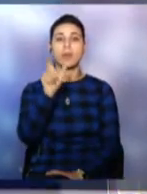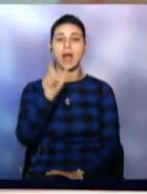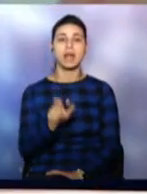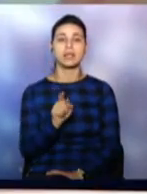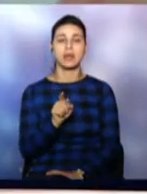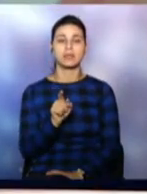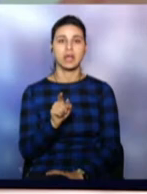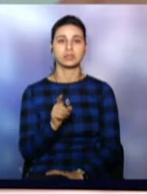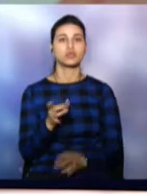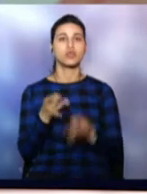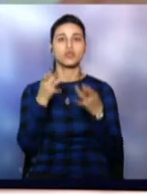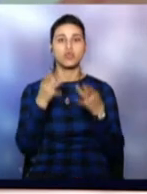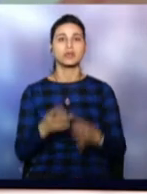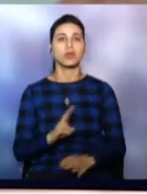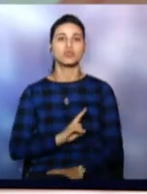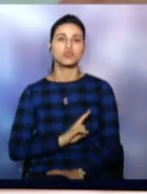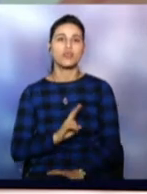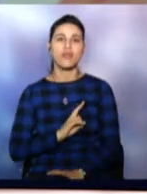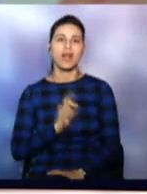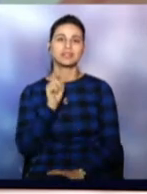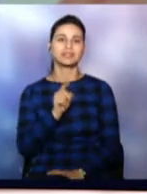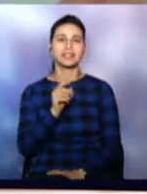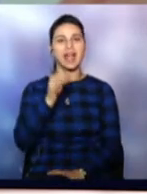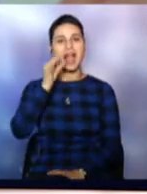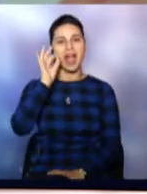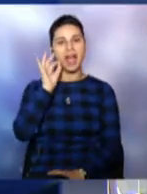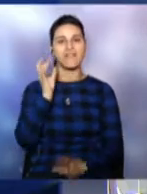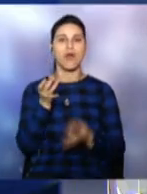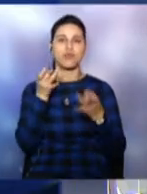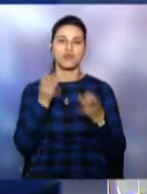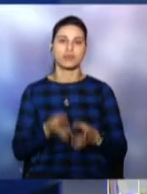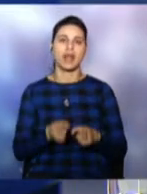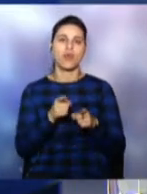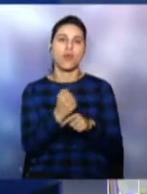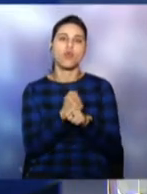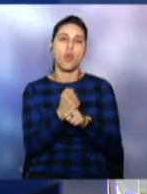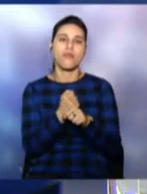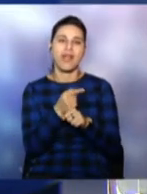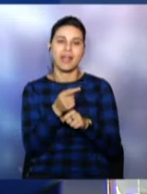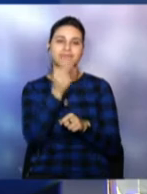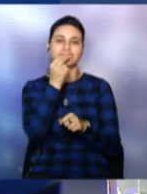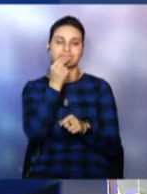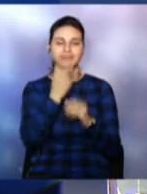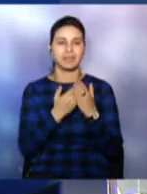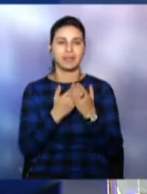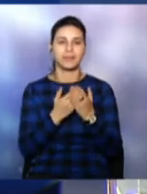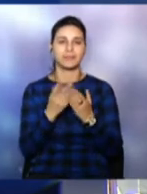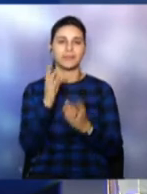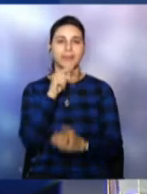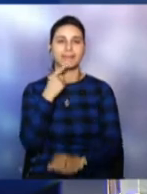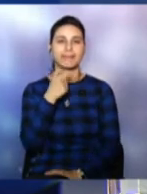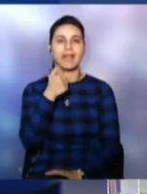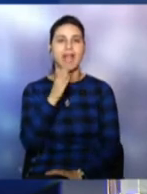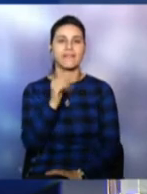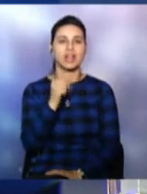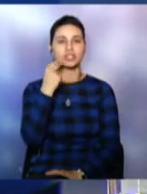ადამიანს უბრალოდ კი უყვარს კოფეინშემცველი პროდუქტების მოხმარება და თქვენ როდესაც ბრძანებდით